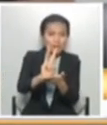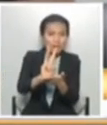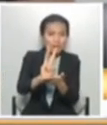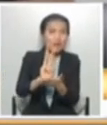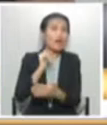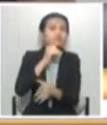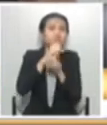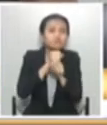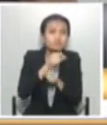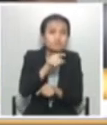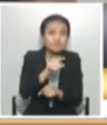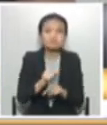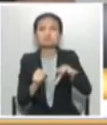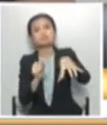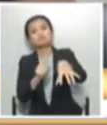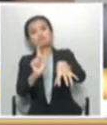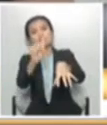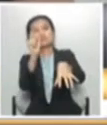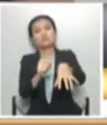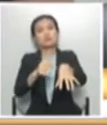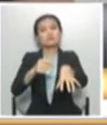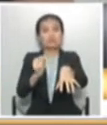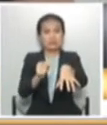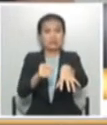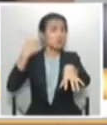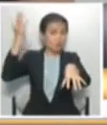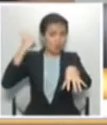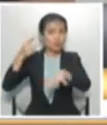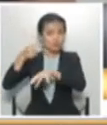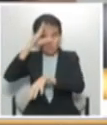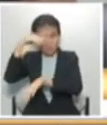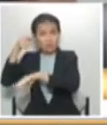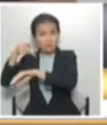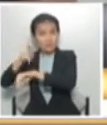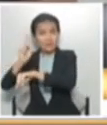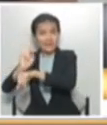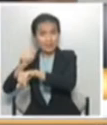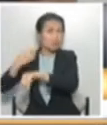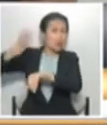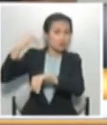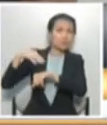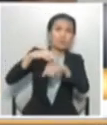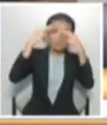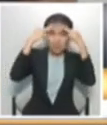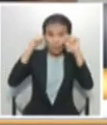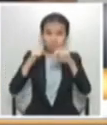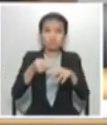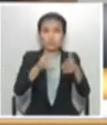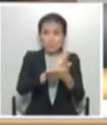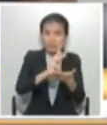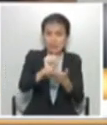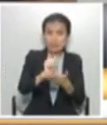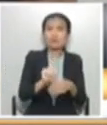ครพนมซึ่งเป็นตัวนำที่จะเกิดขึ้นในสมัยท่านประธานเป็นรัฐมนตรีสาธารณสุขนั่นแหละครับแล้วก็มี